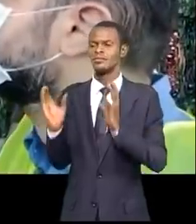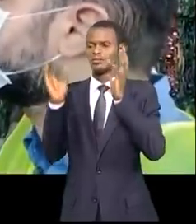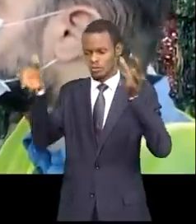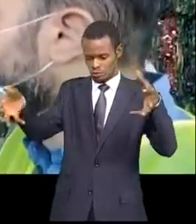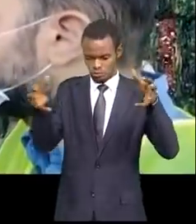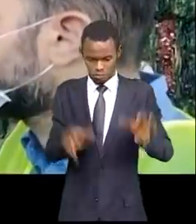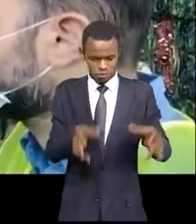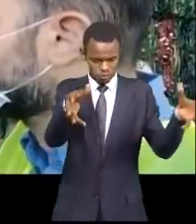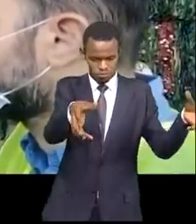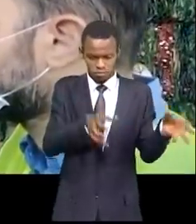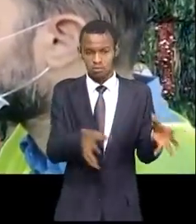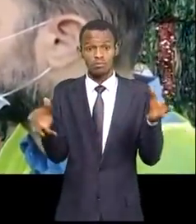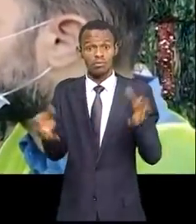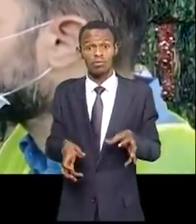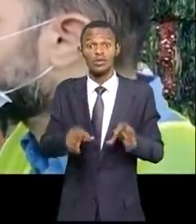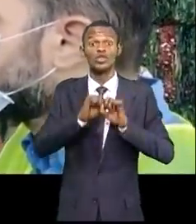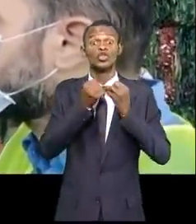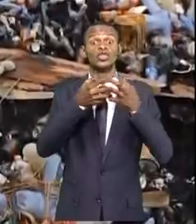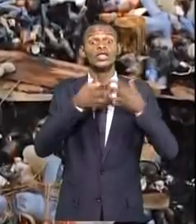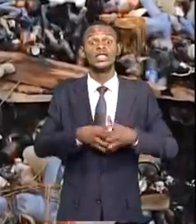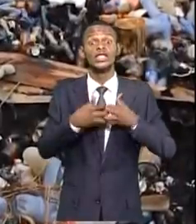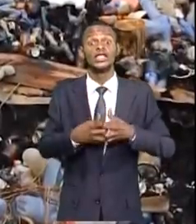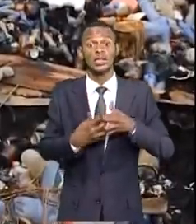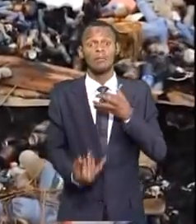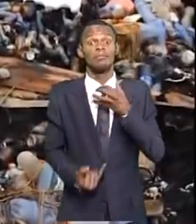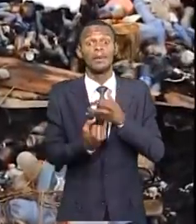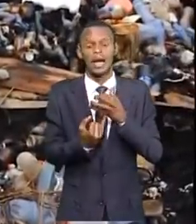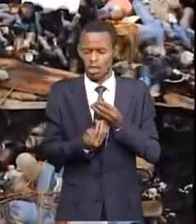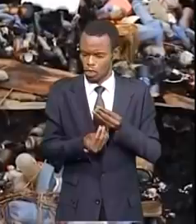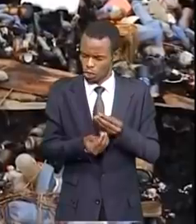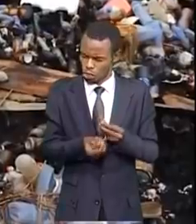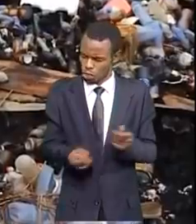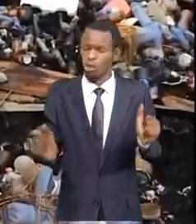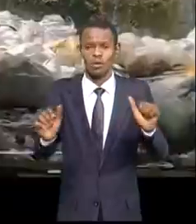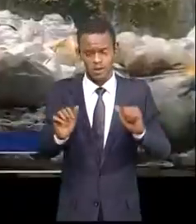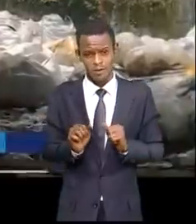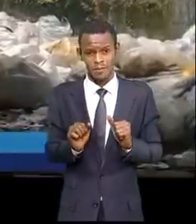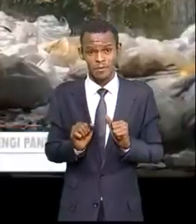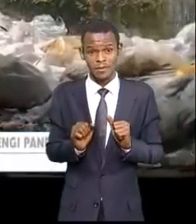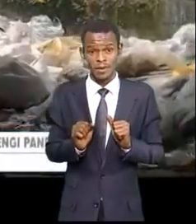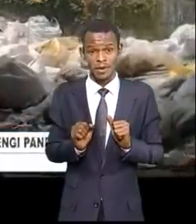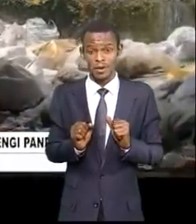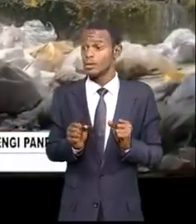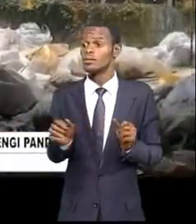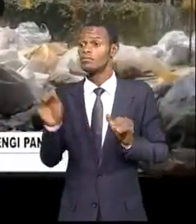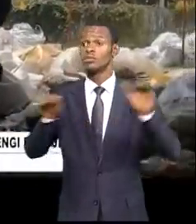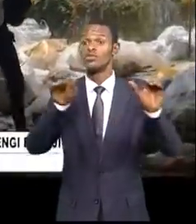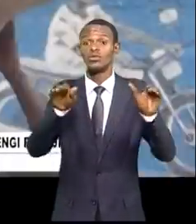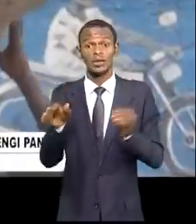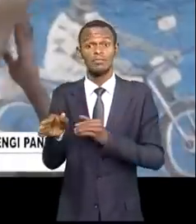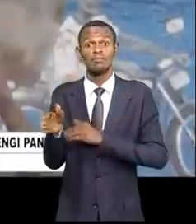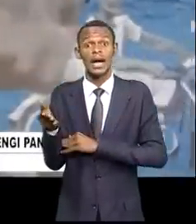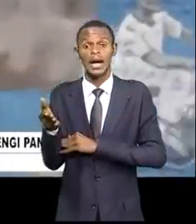les dividendes vont accompagner ce travail qu'il chassait les veuves ou le grand matin ramasser les plastiques en sachets